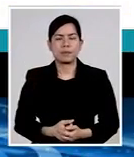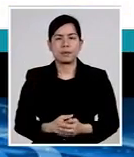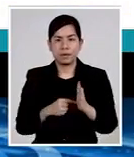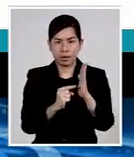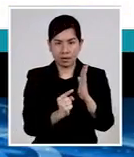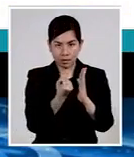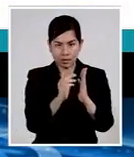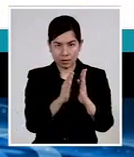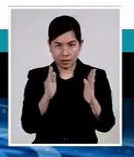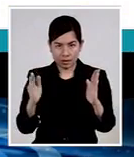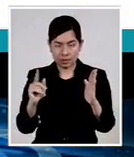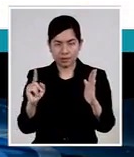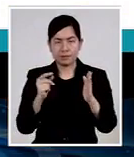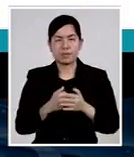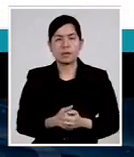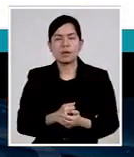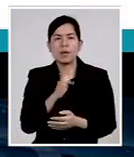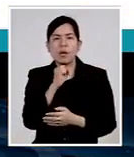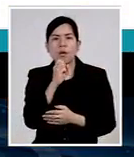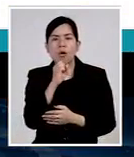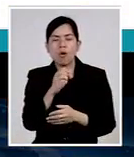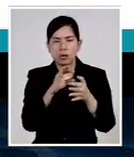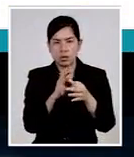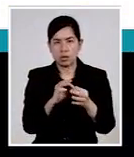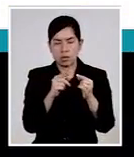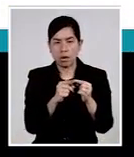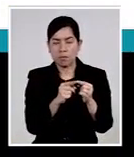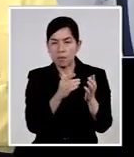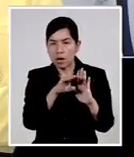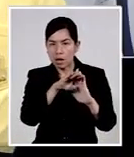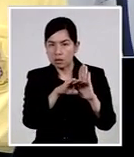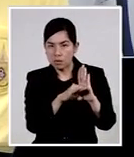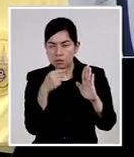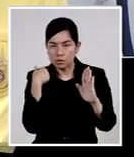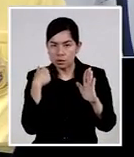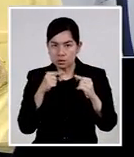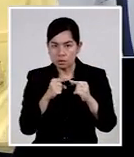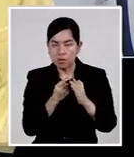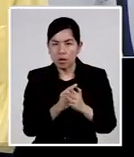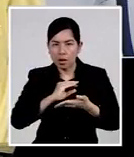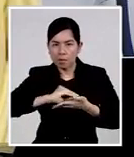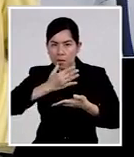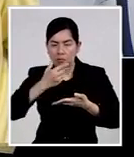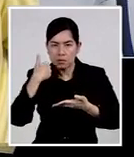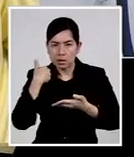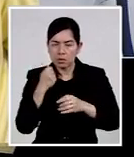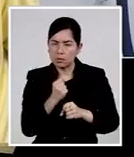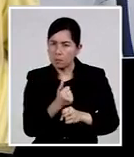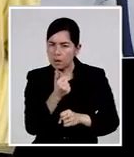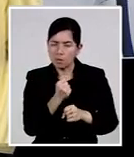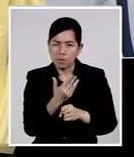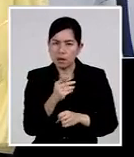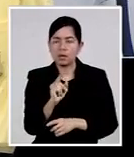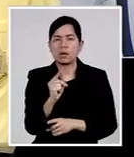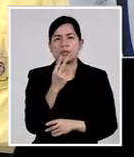กนะครับลองเทสการดาวน์โหลดก่อนนะฮะว่ามันสื่อสารกันได้หรือเปล่านะฮะ